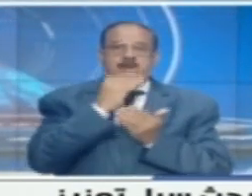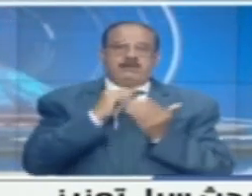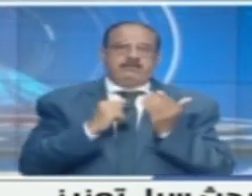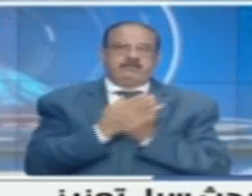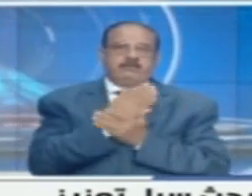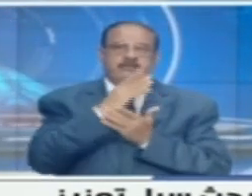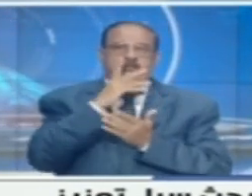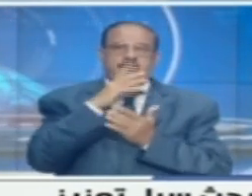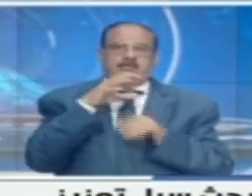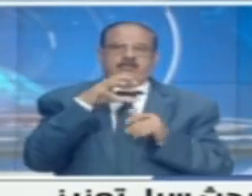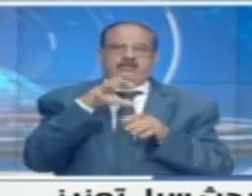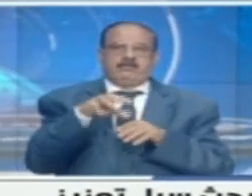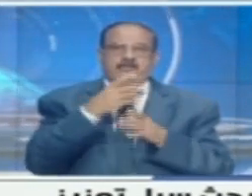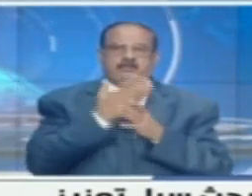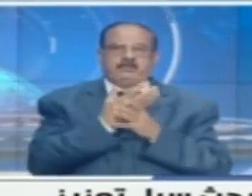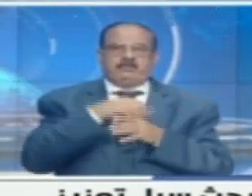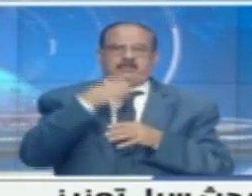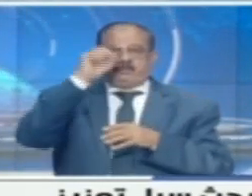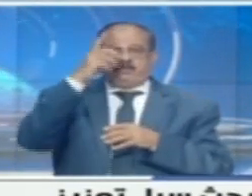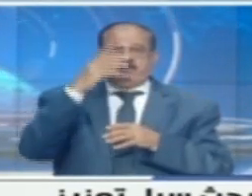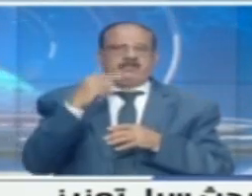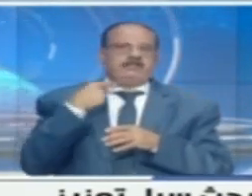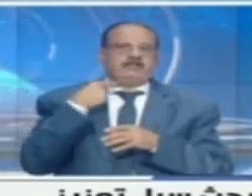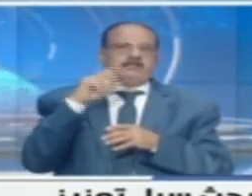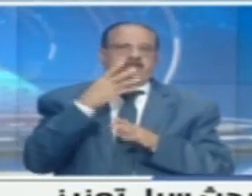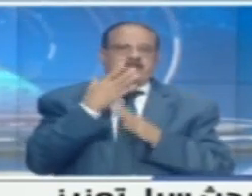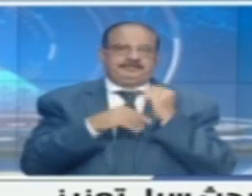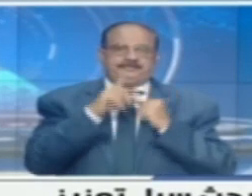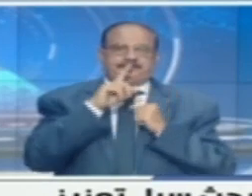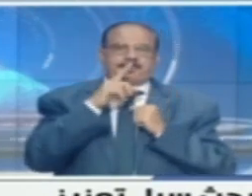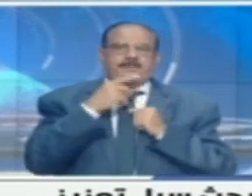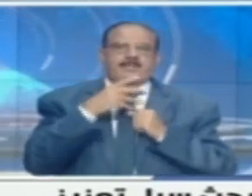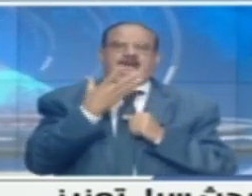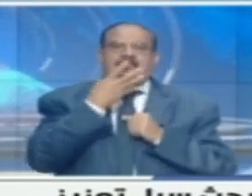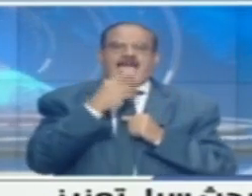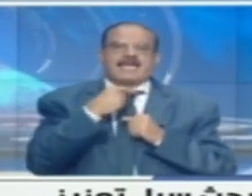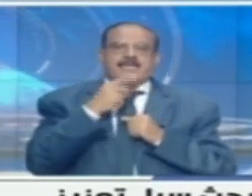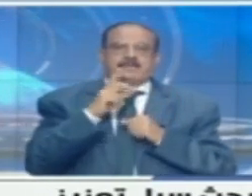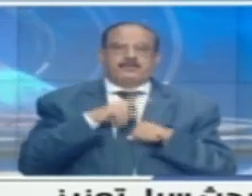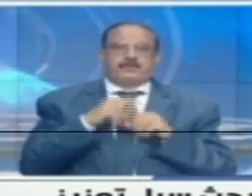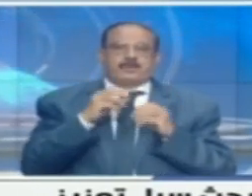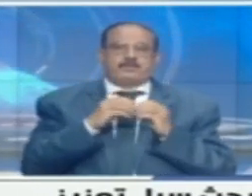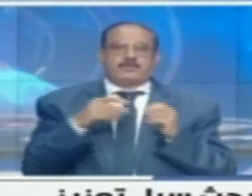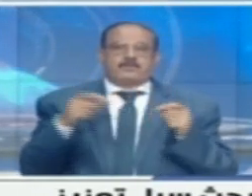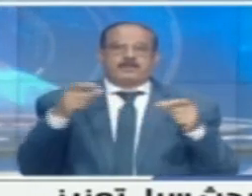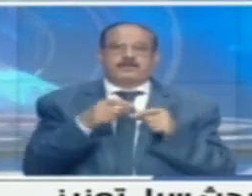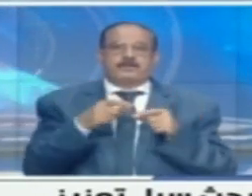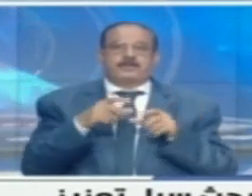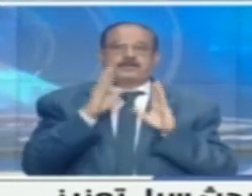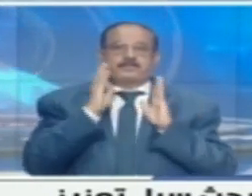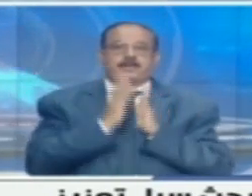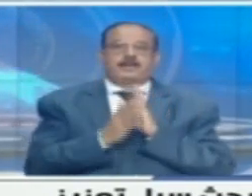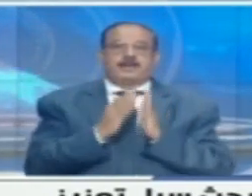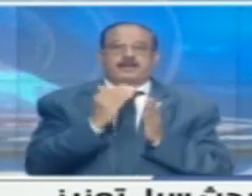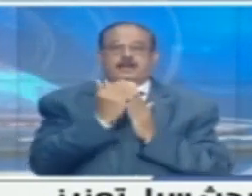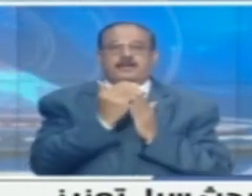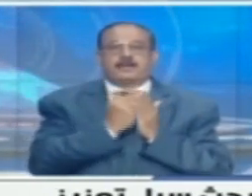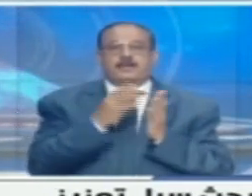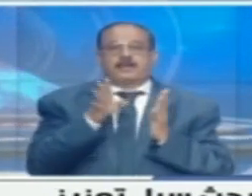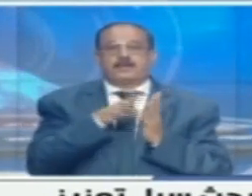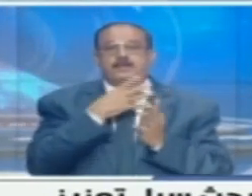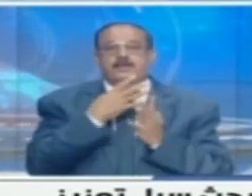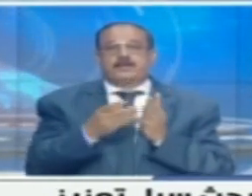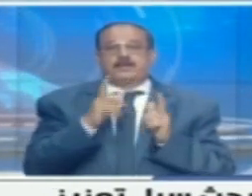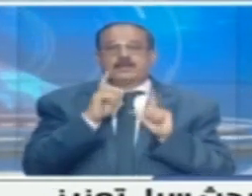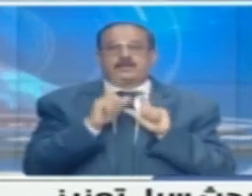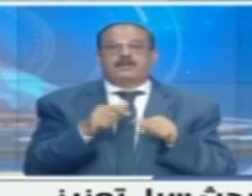ترأس الجانب القطري المبعوث الخاص لوزير الخارجية للشؤون الإقليمية السفير علي بن فهد الهاجري. تناول الاجتماع استعراض الملفات المدرجة